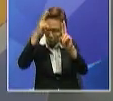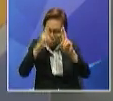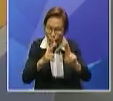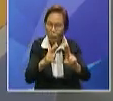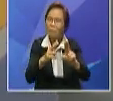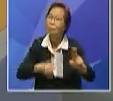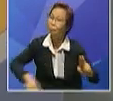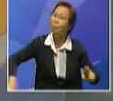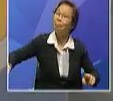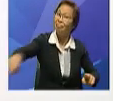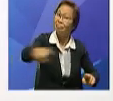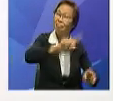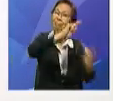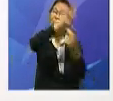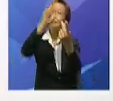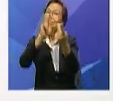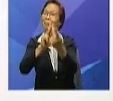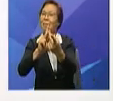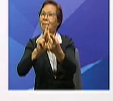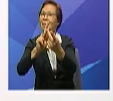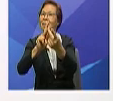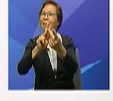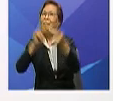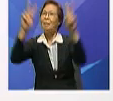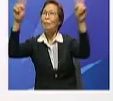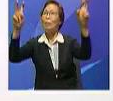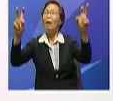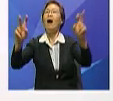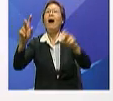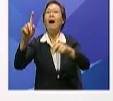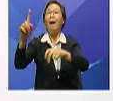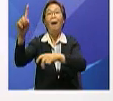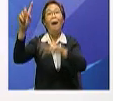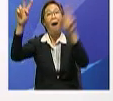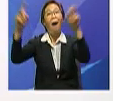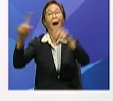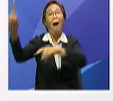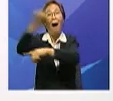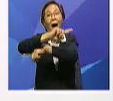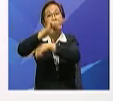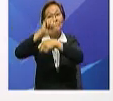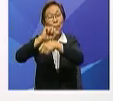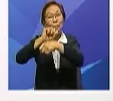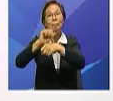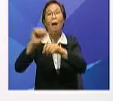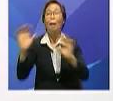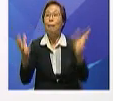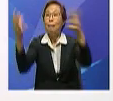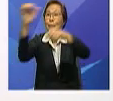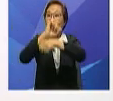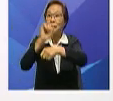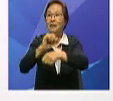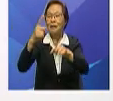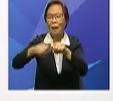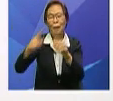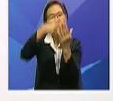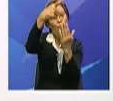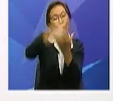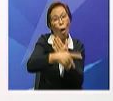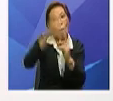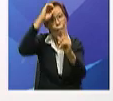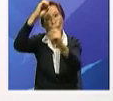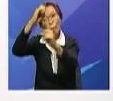sekalian bertepatan dengan konteks semuanya bekerja tahun ini beberapa inisiatif telah dipasarkan sebagai matlamat utama